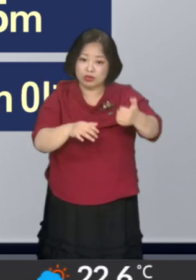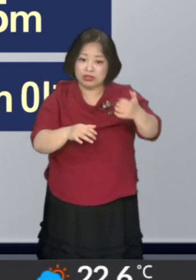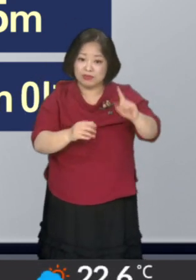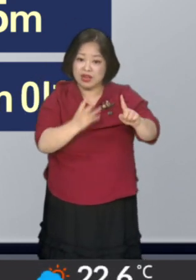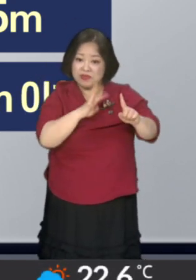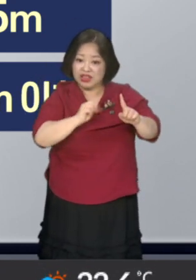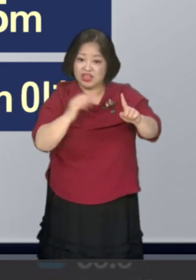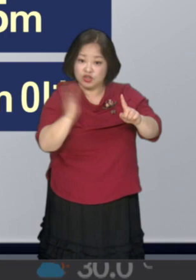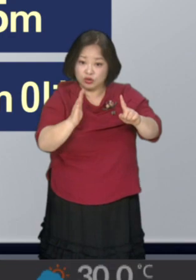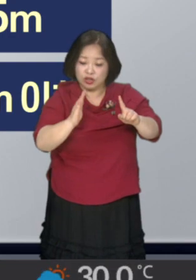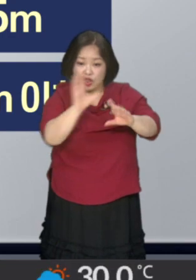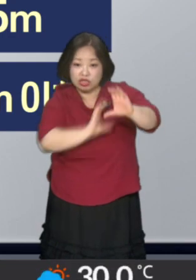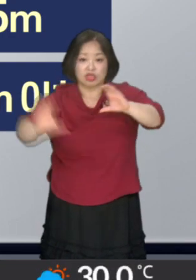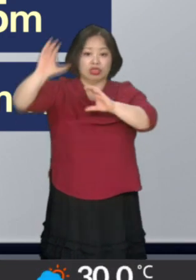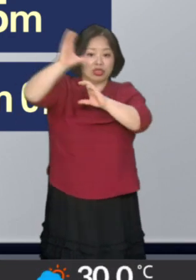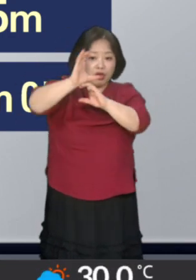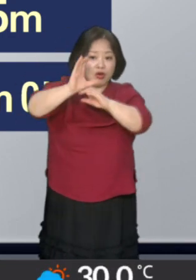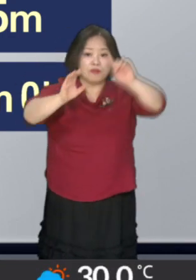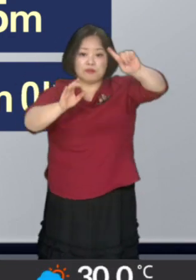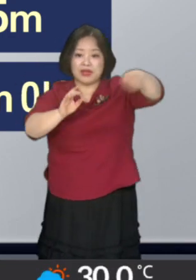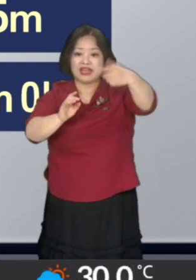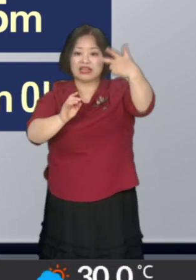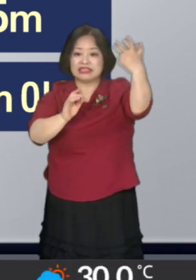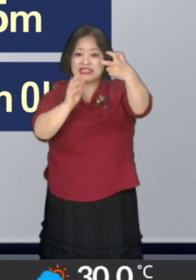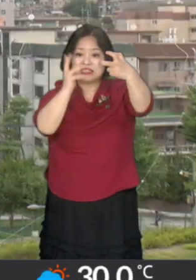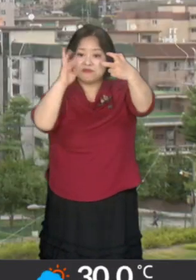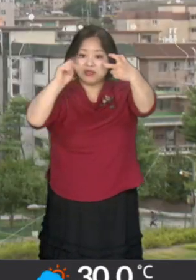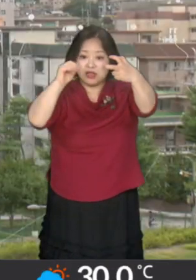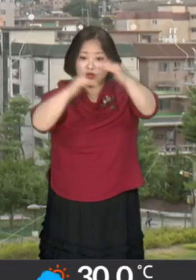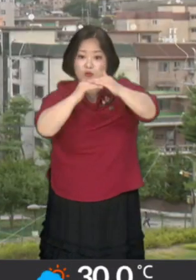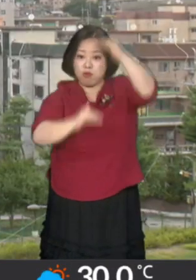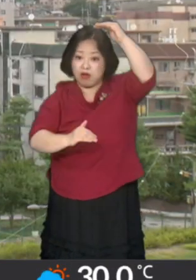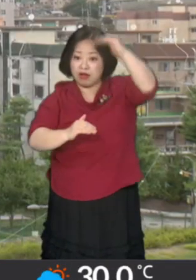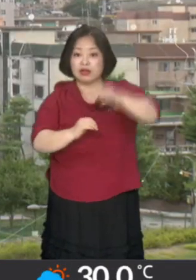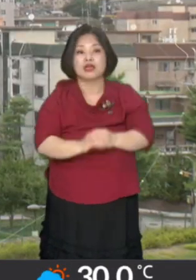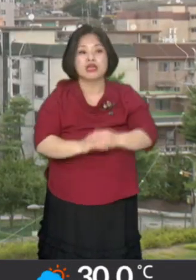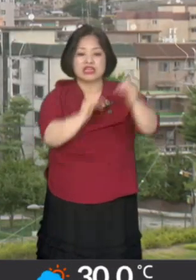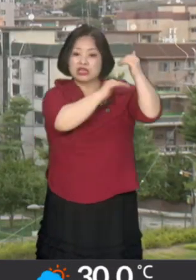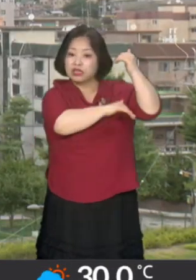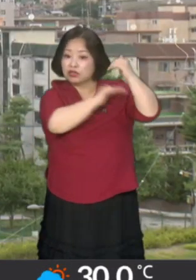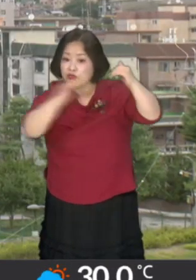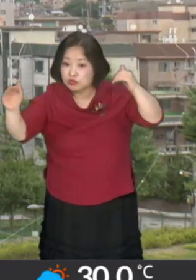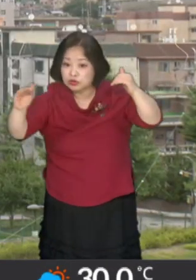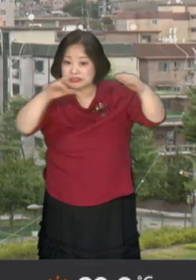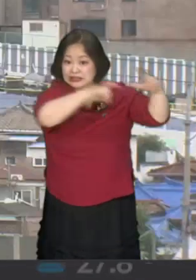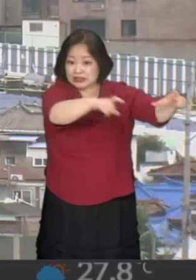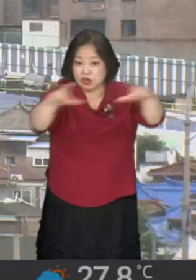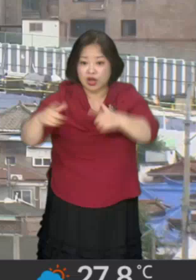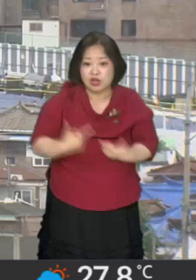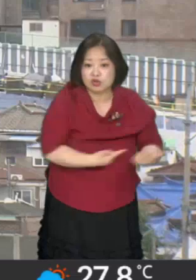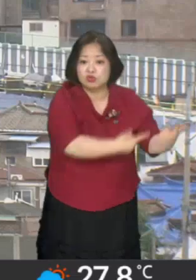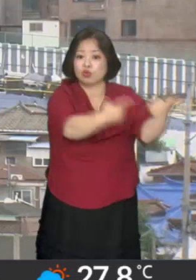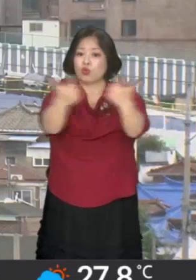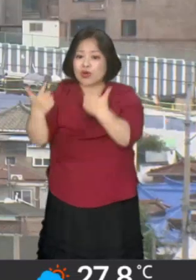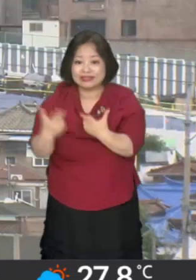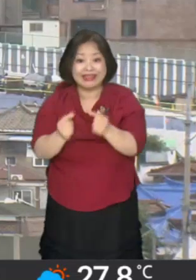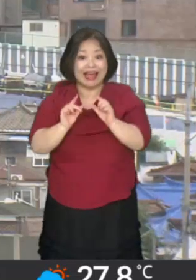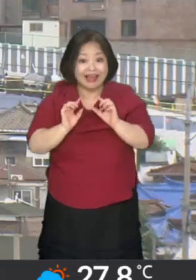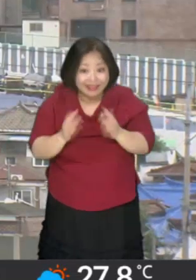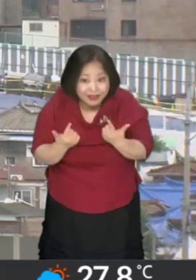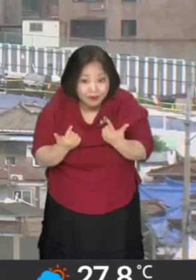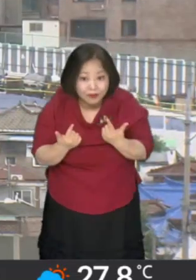최대 170m 이하로 훌쩍 올라갑니다. 이 기준은 모든 지역에 일률적으로 적용되는 것은